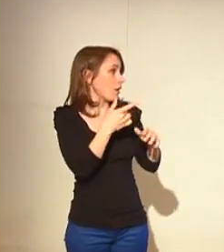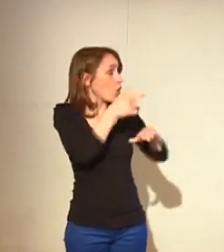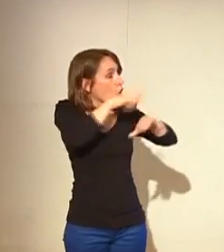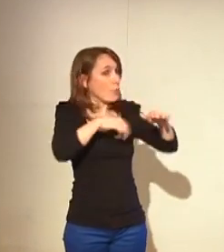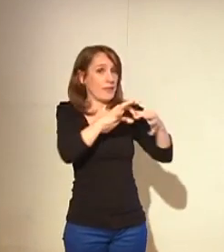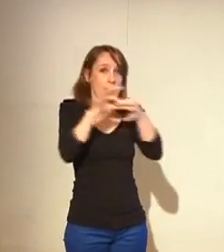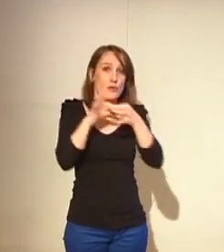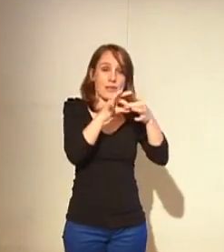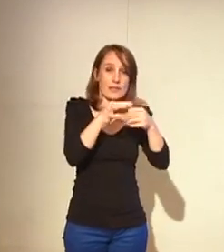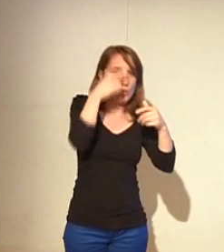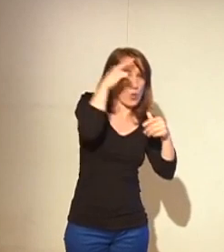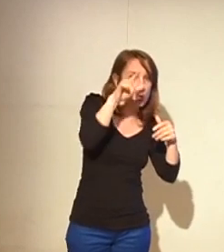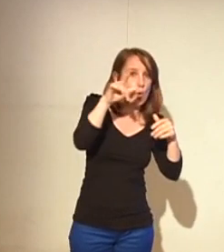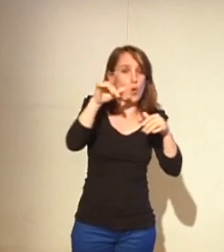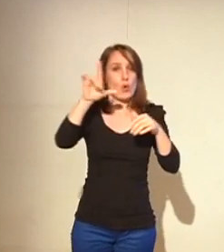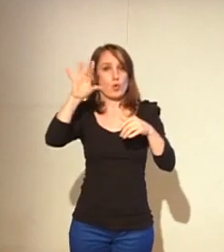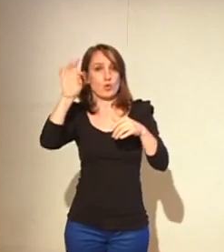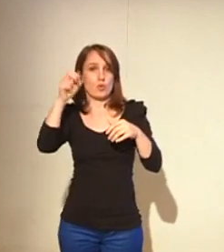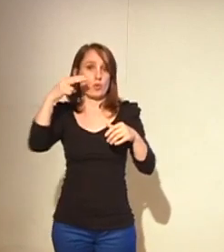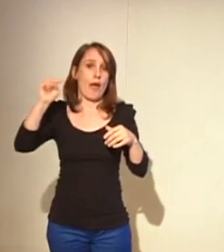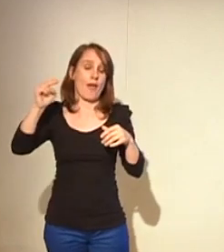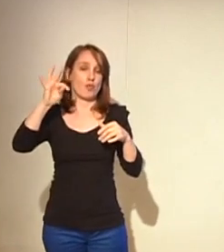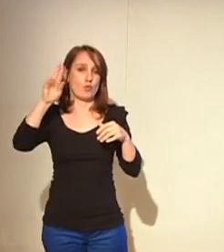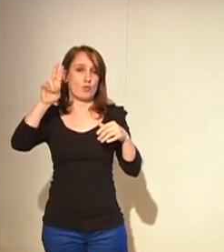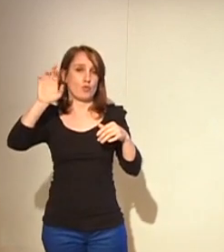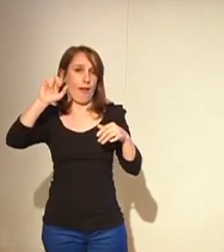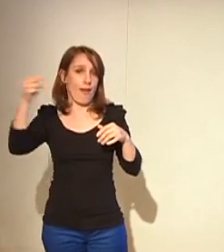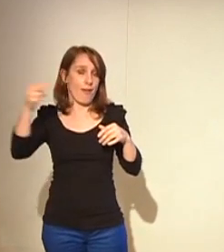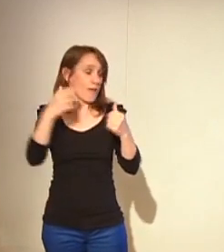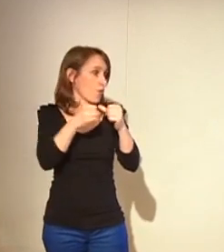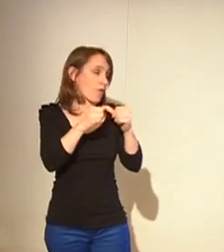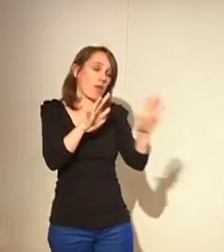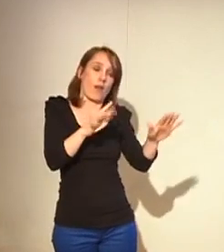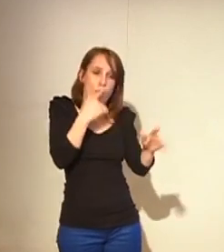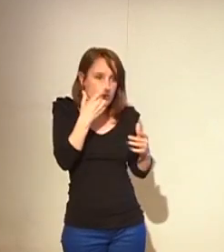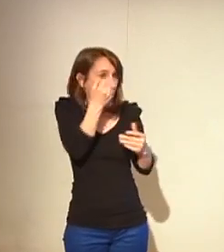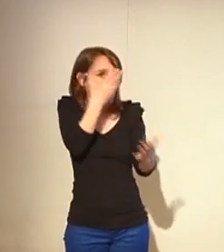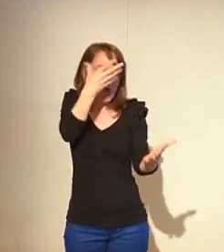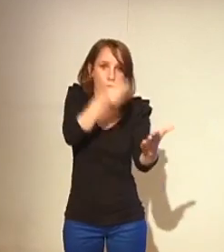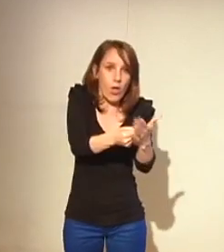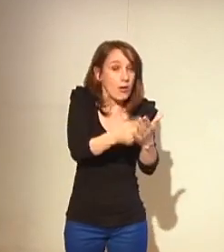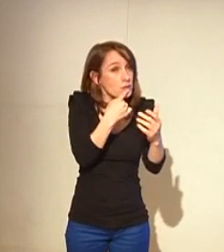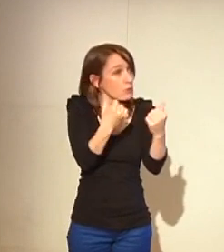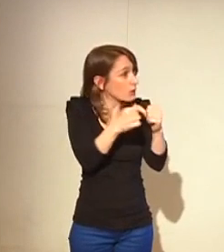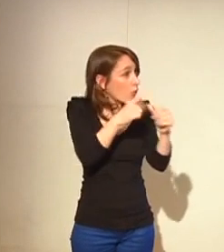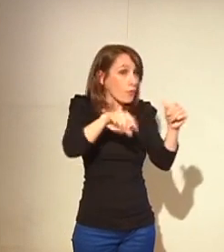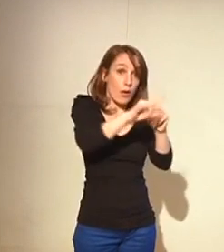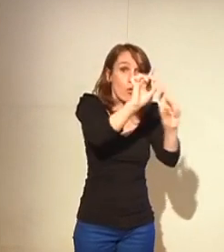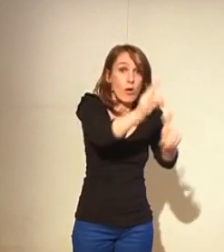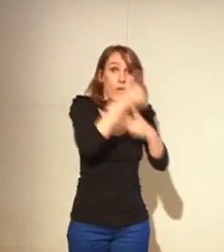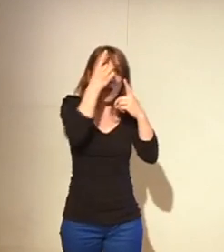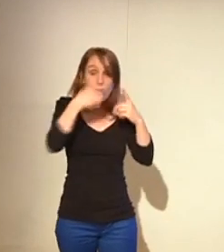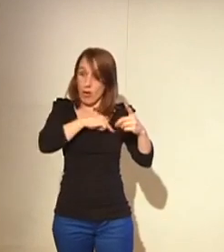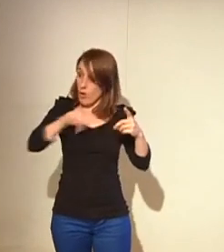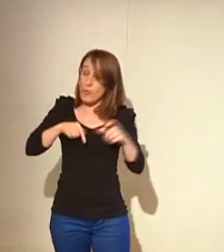lyonturin vienne un jour maintenant nous demander devant l'absence absolue de liquidité vienent demander au contribuabl grenoblois de